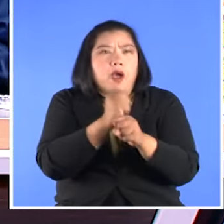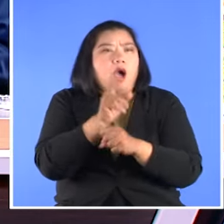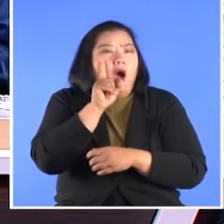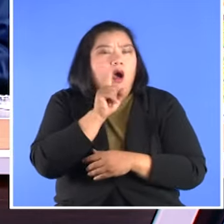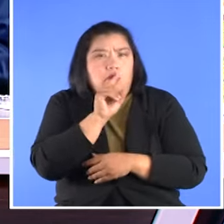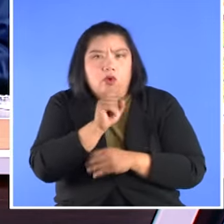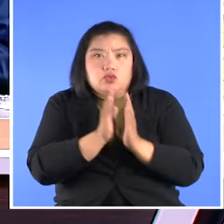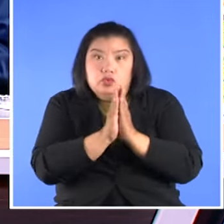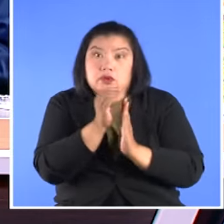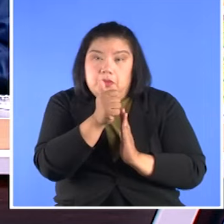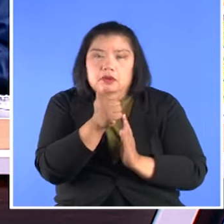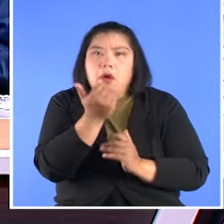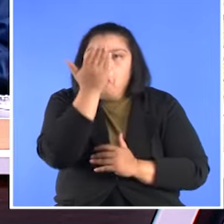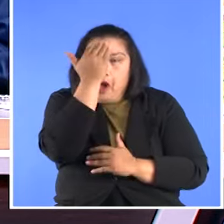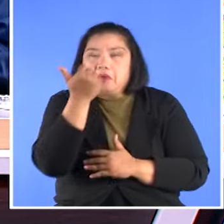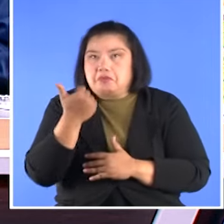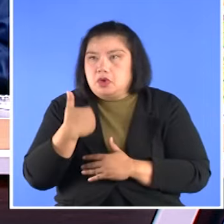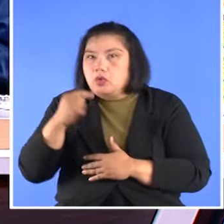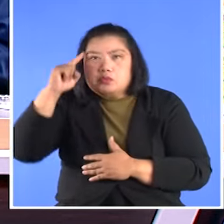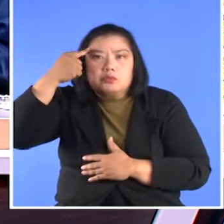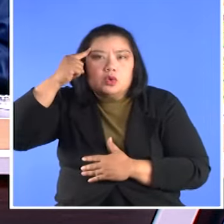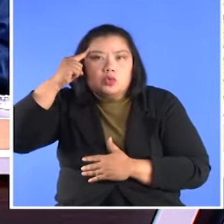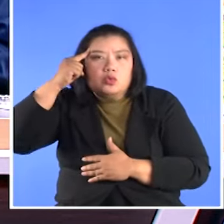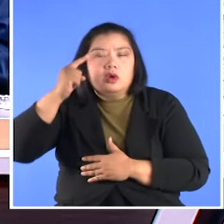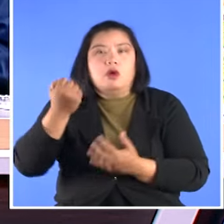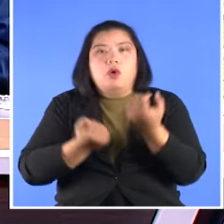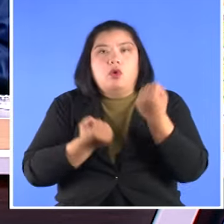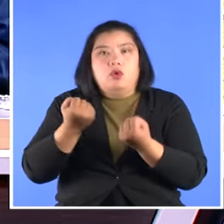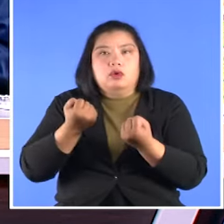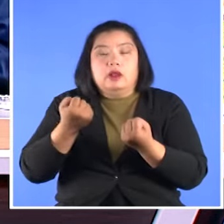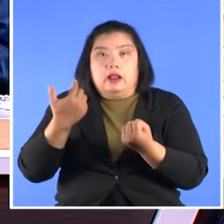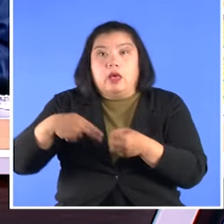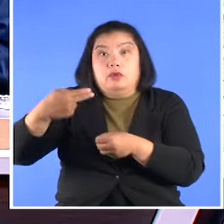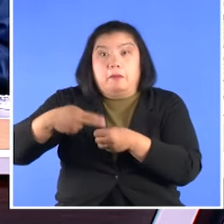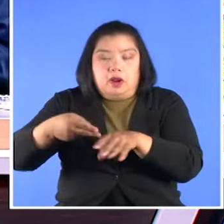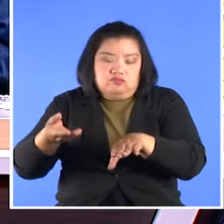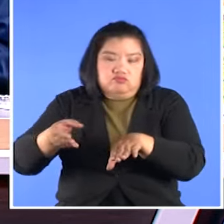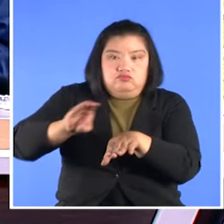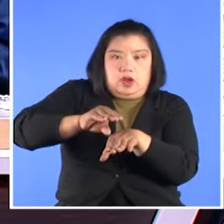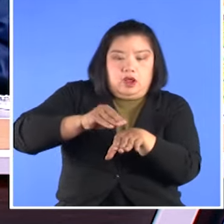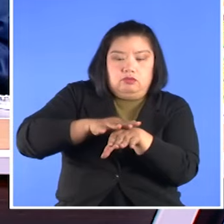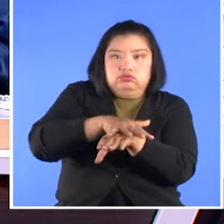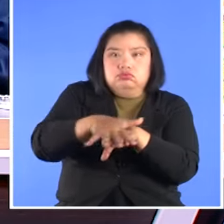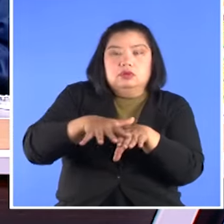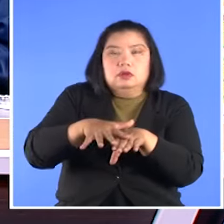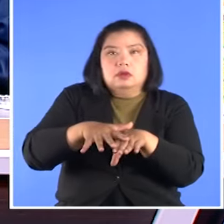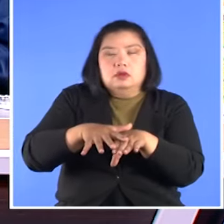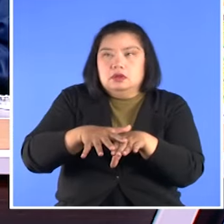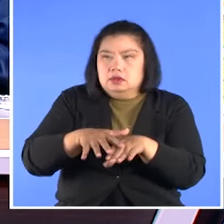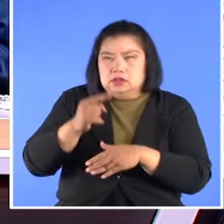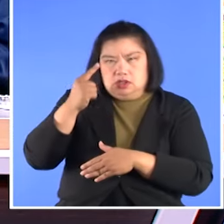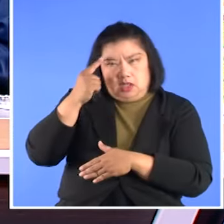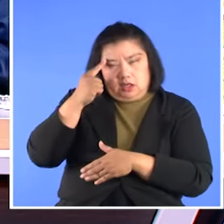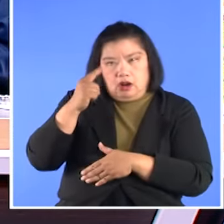มาราดรถของเธออือหือนะครับเธอบอกว่าโอ้โหเนี่ยนะนะครับทำแบบนี้ไม่ได้นะคาดว่าคู่กรณีเนี่ยน่า